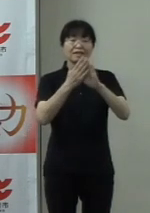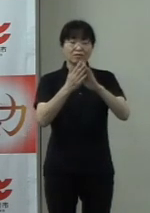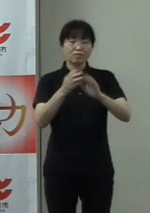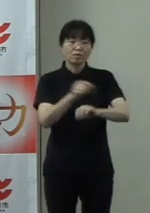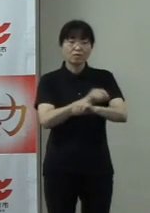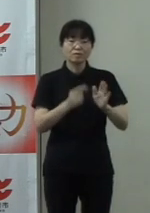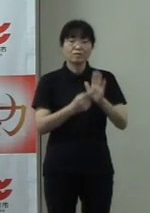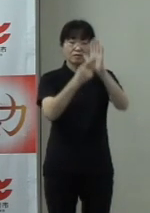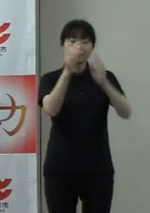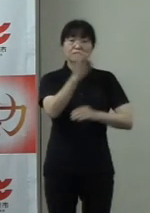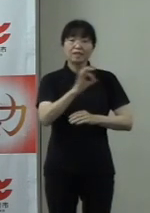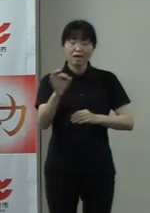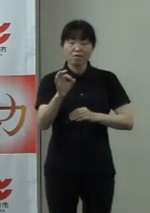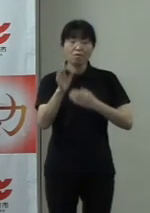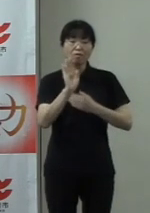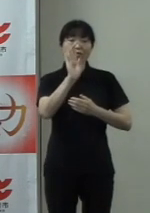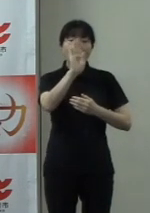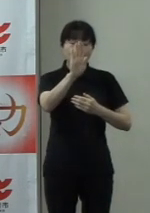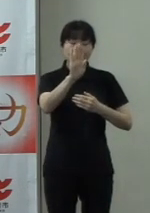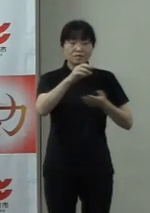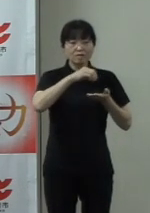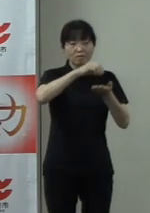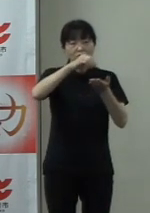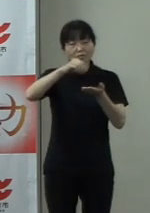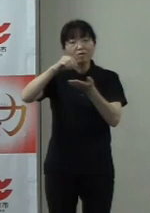後日、お届けする